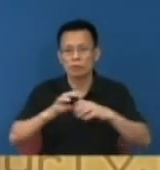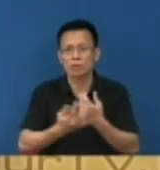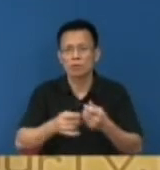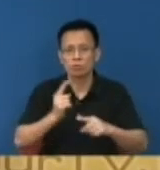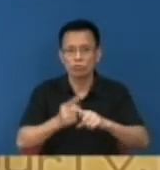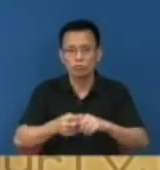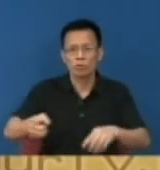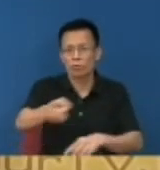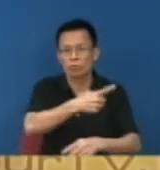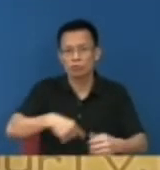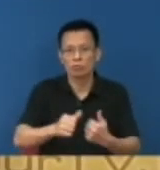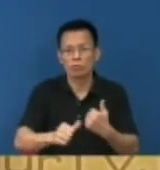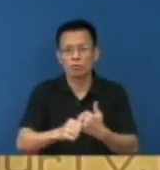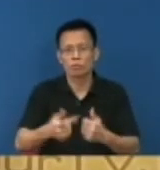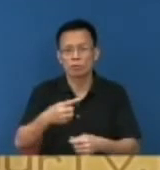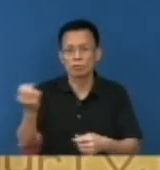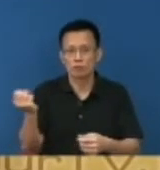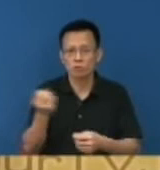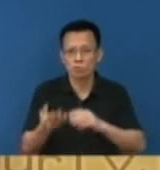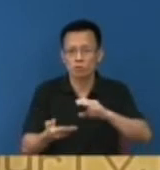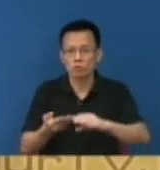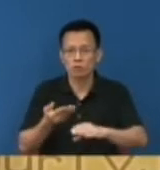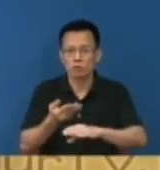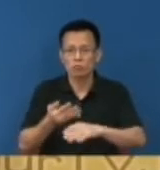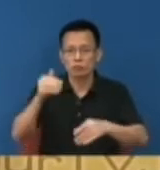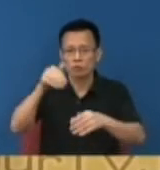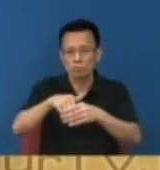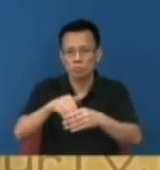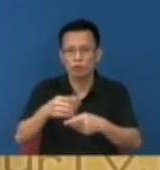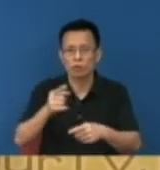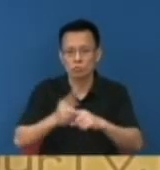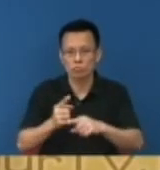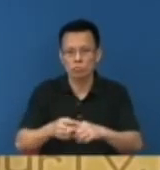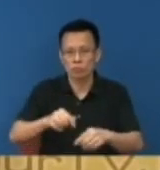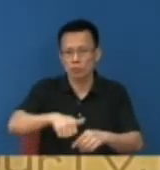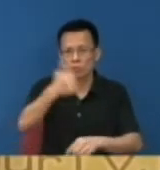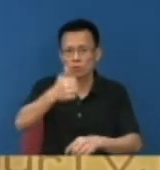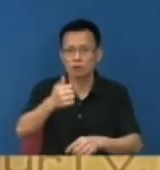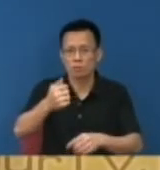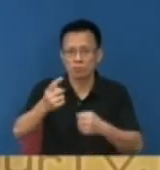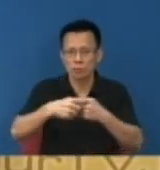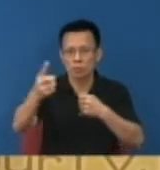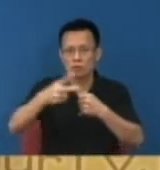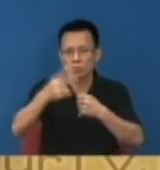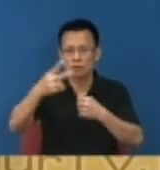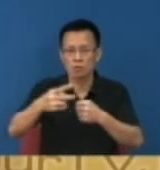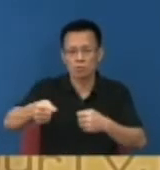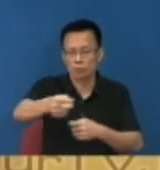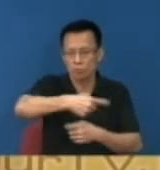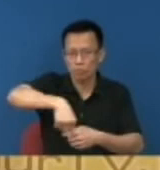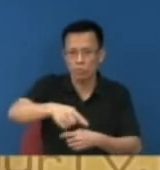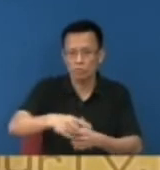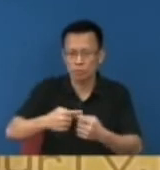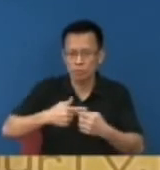員，如果從這個要再選，或者你原來已經贏咗好多一兩屆嘅區，或者長期贏嘅